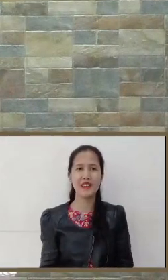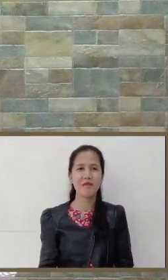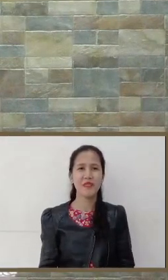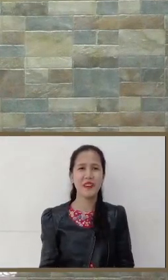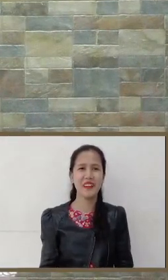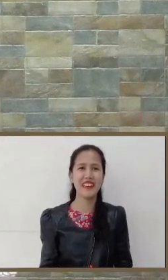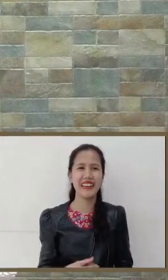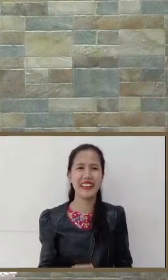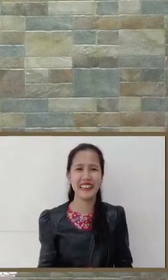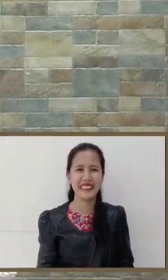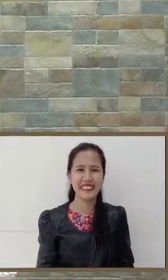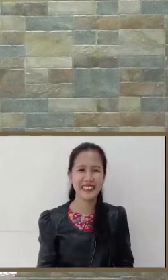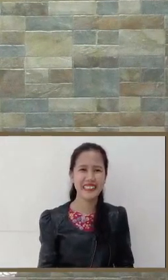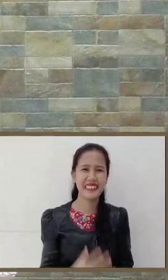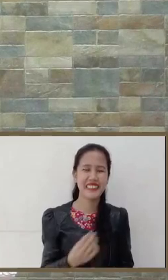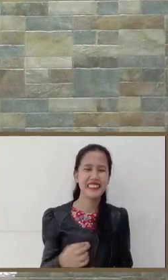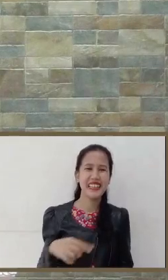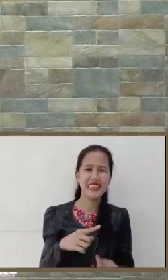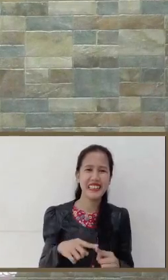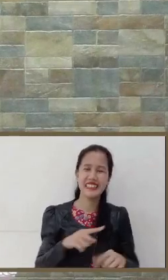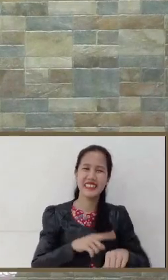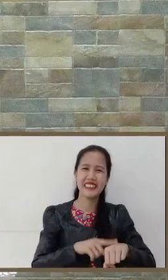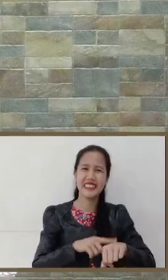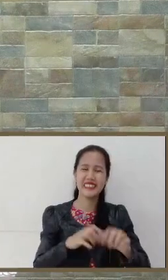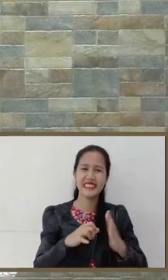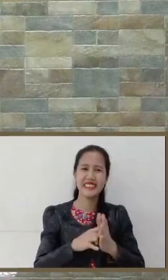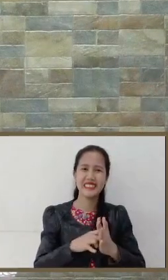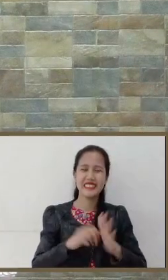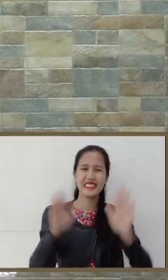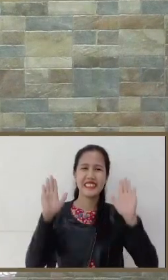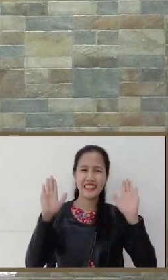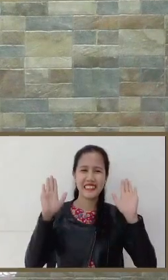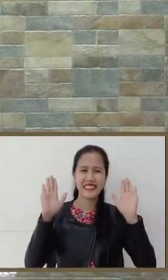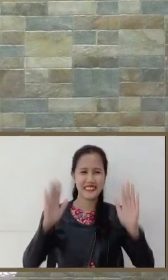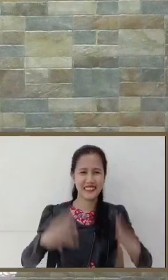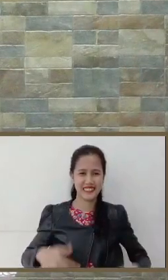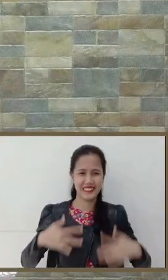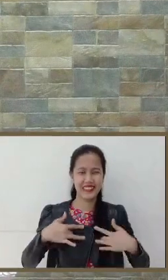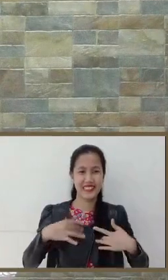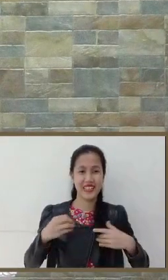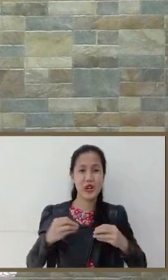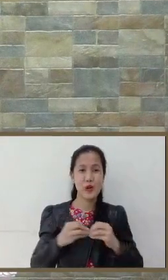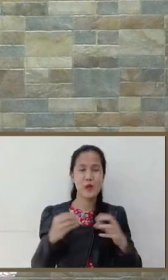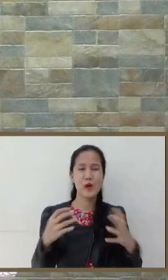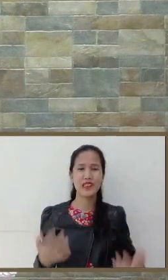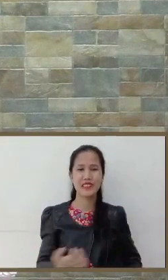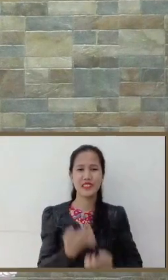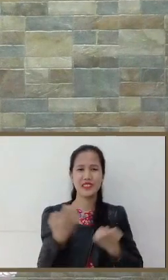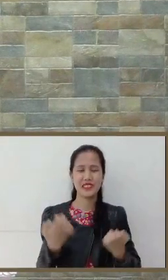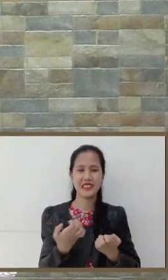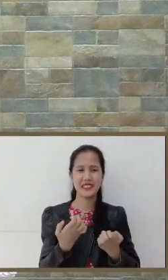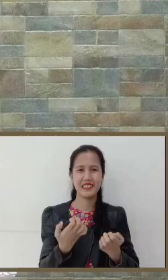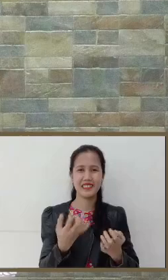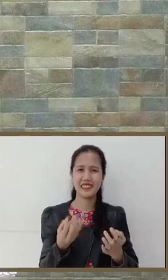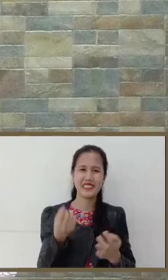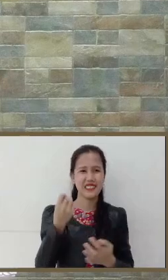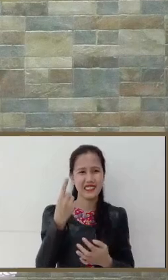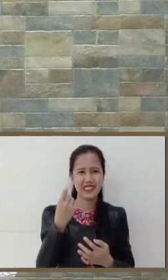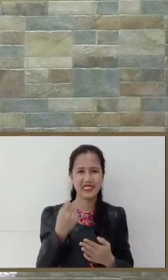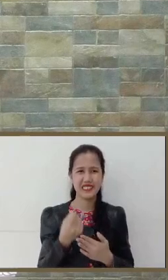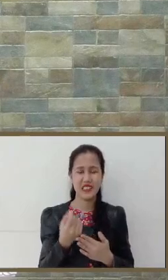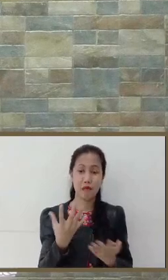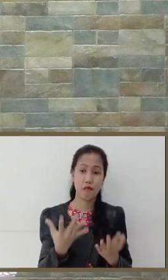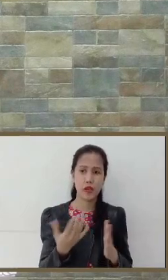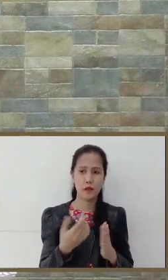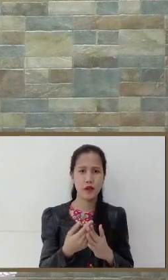gawain ng Panginoon, mula nung ako'y nagsuko ng buhay sa pang hanggang ngayon, na-enjoy ko po. At lalo ko pang na-enjoy. Yung iba, minsan, nakakainis ito si Sir Harji,